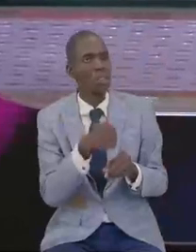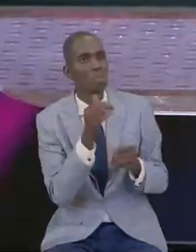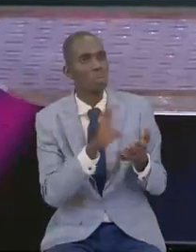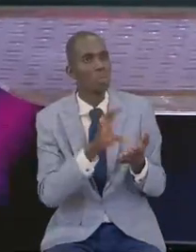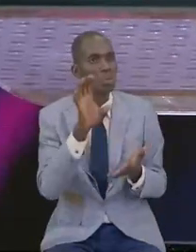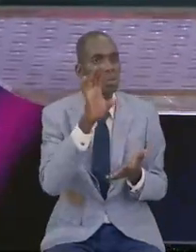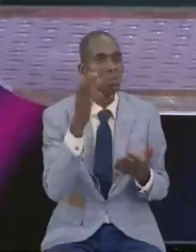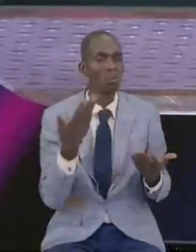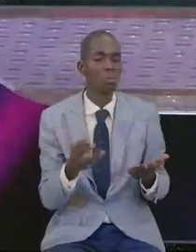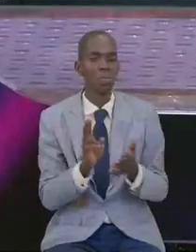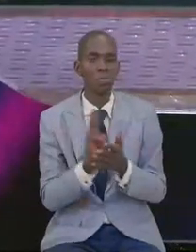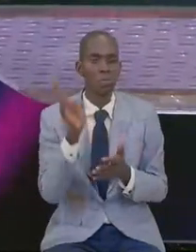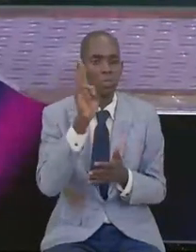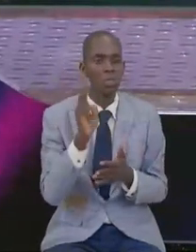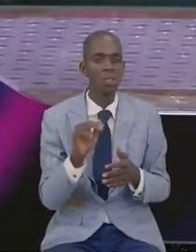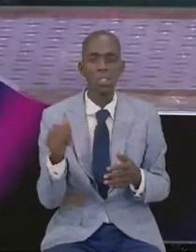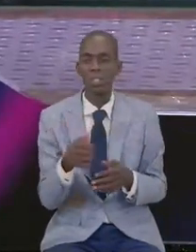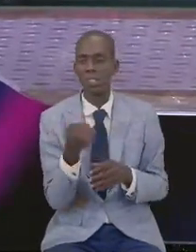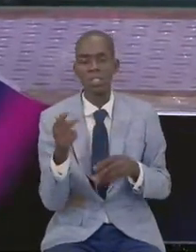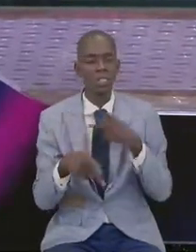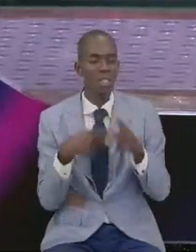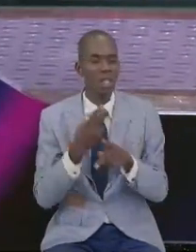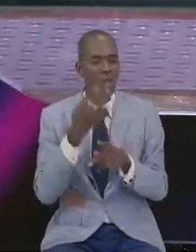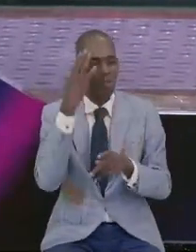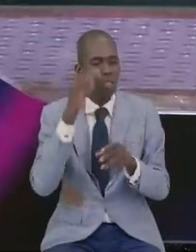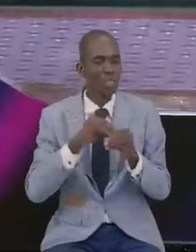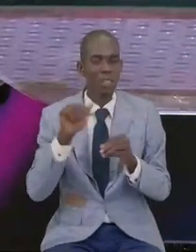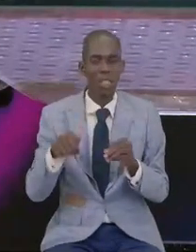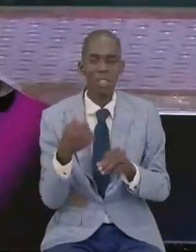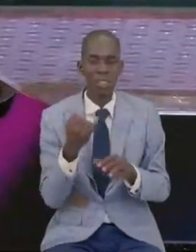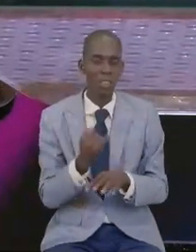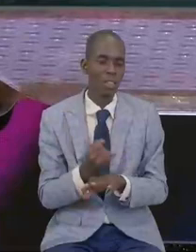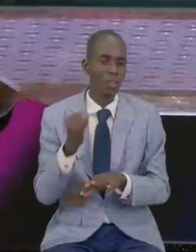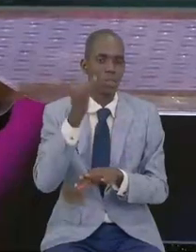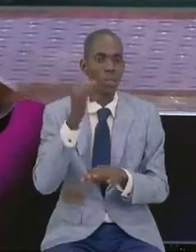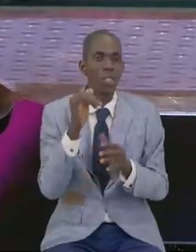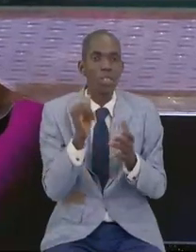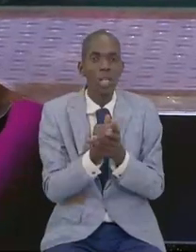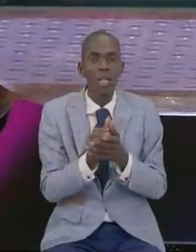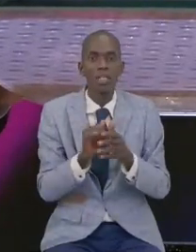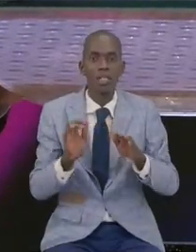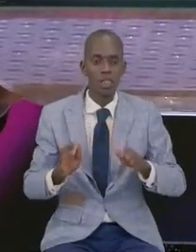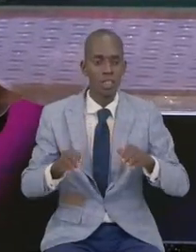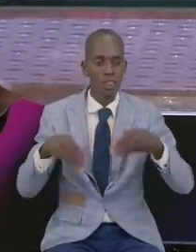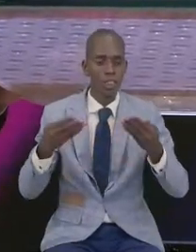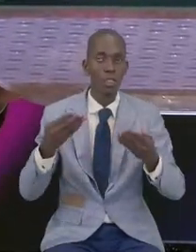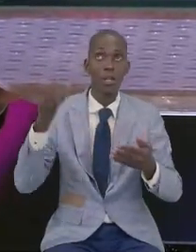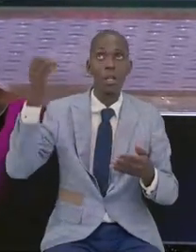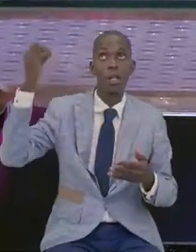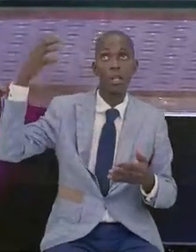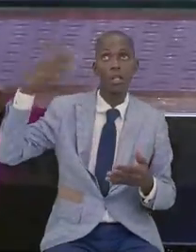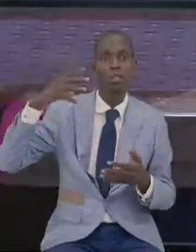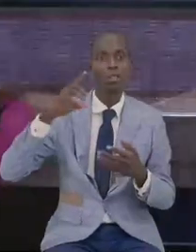connaissance à une université, toute connaissance à une institution qui donne la lumière à ceux qui